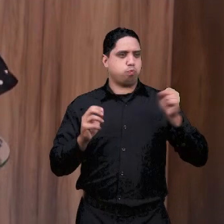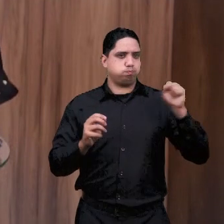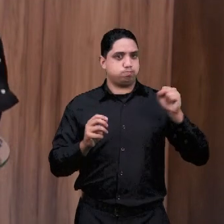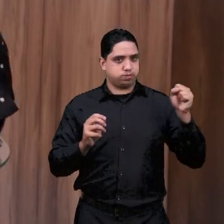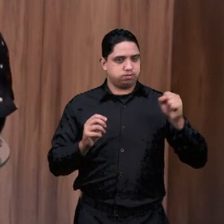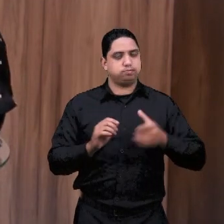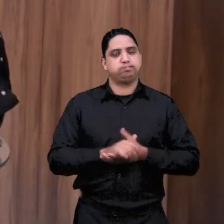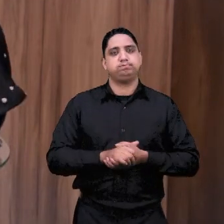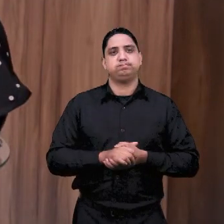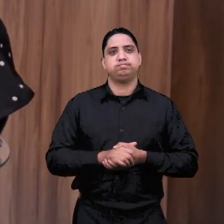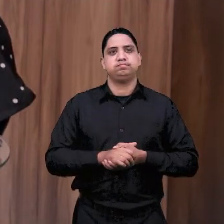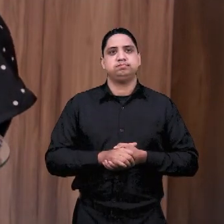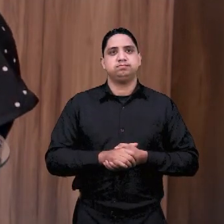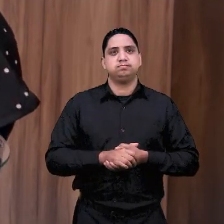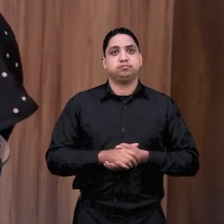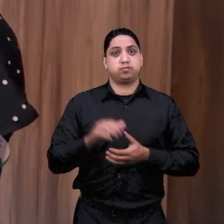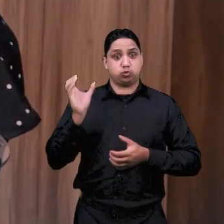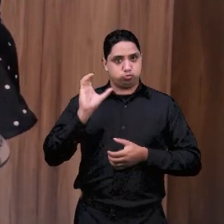Dans le choucalio,